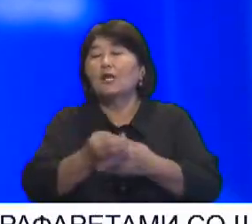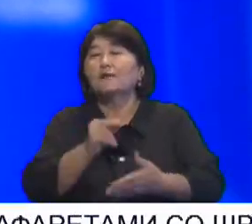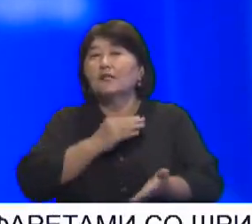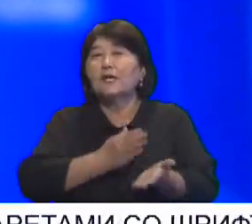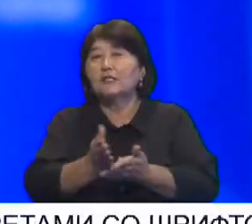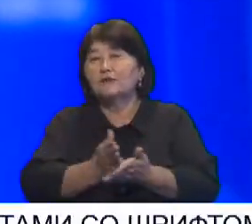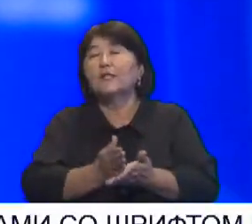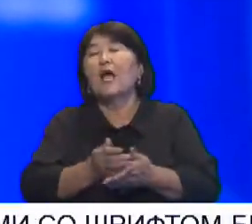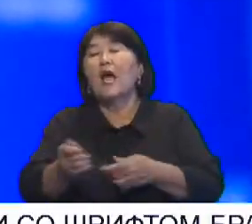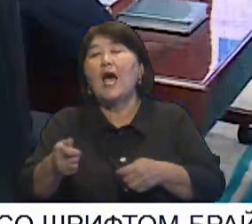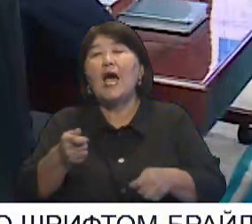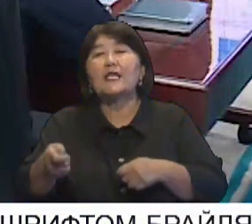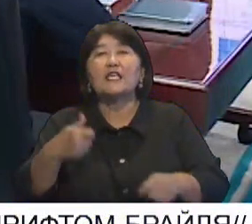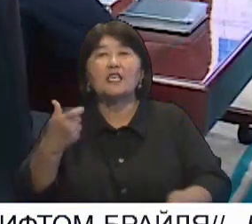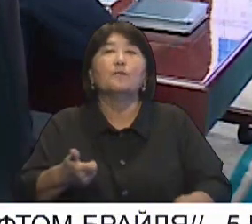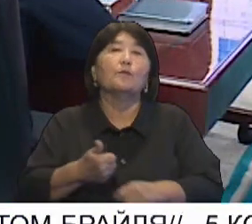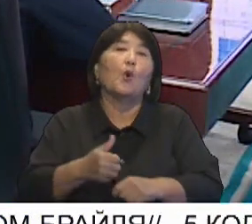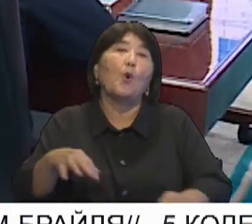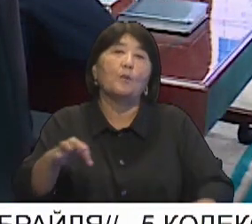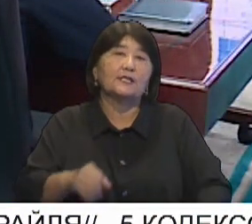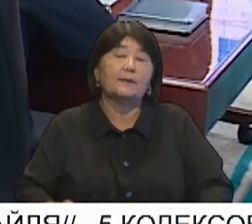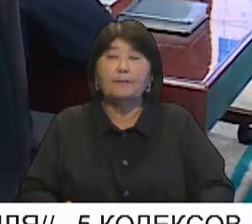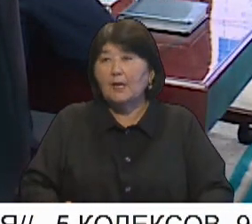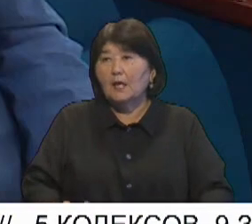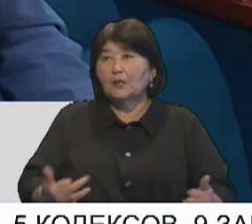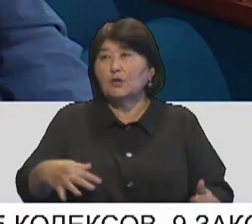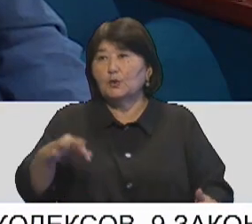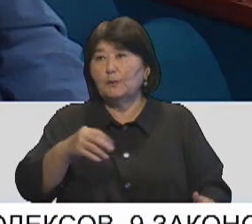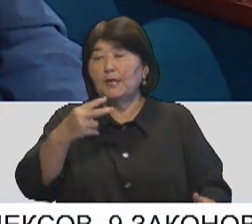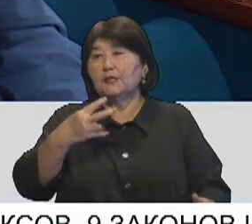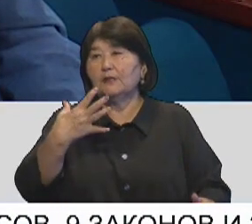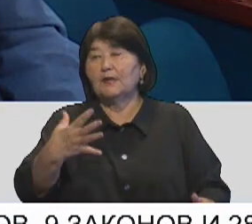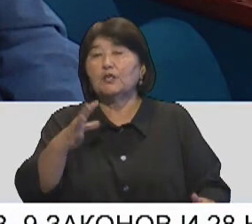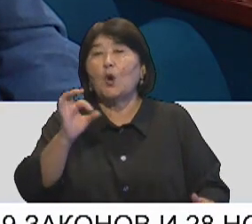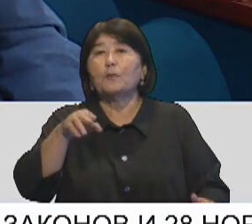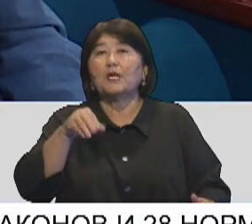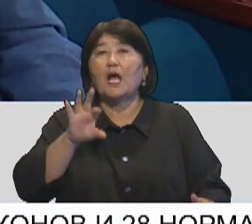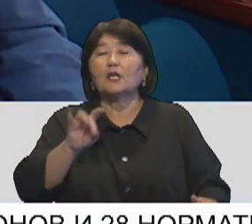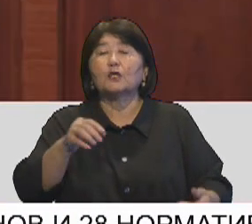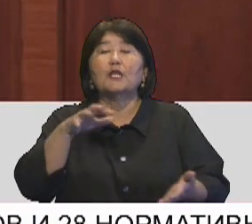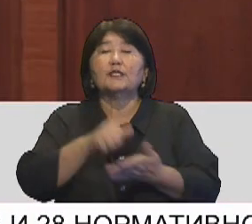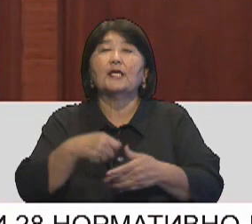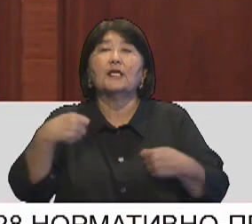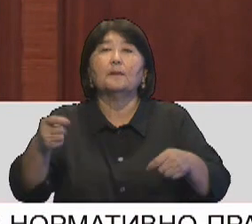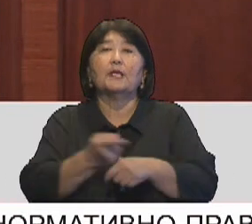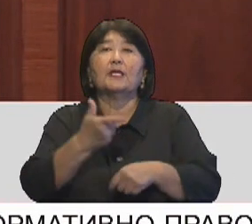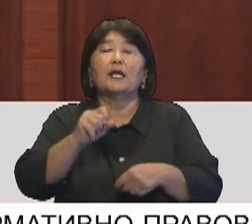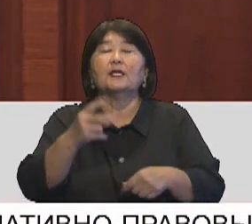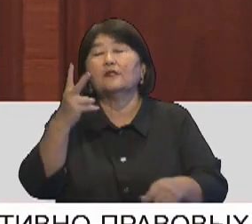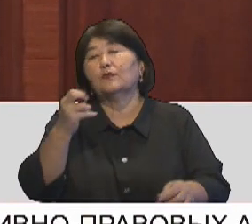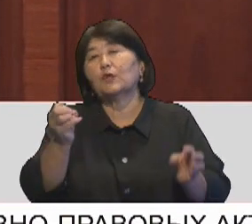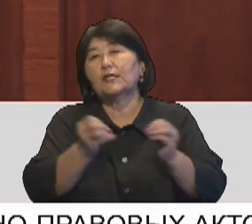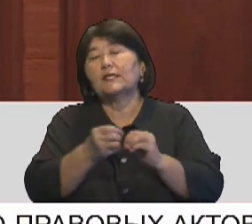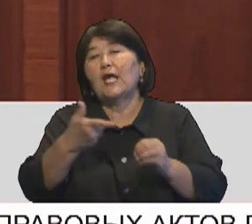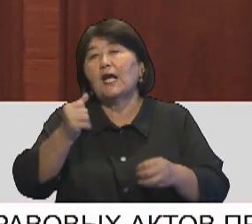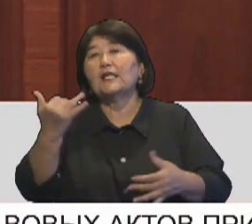Аким области на сегодня в области 25 операторов занимаются продажей женова газа на 210